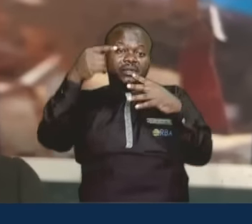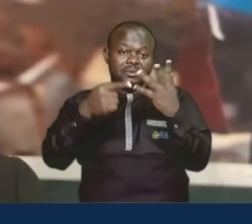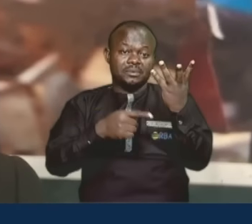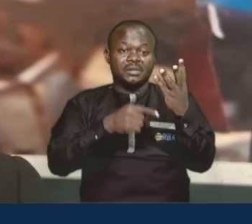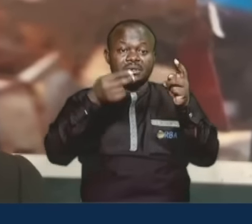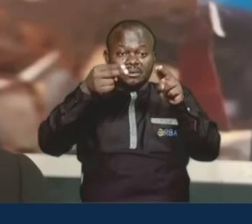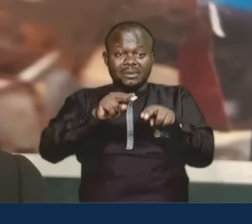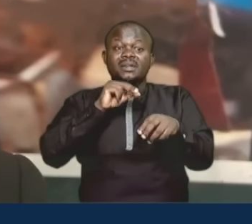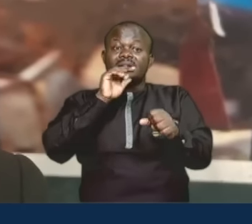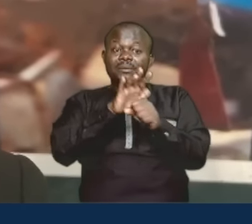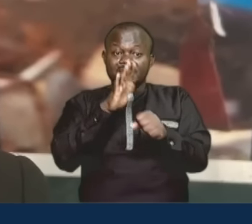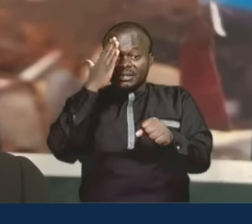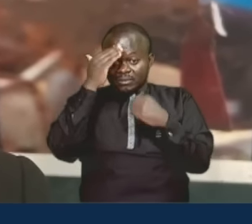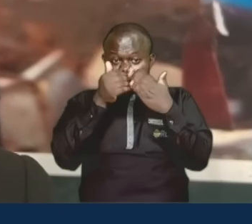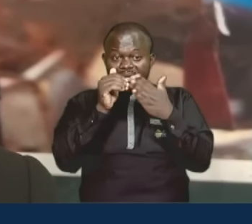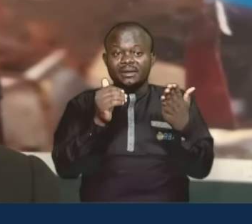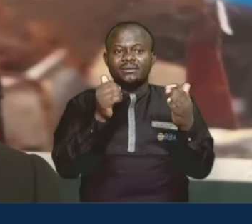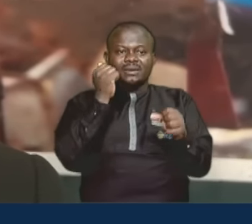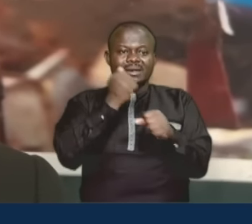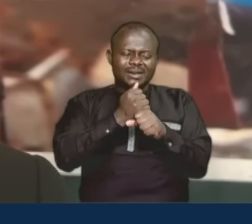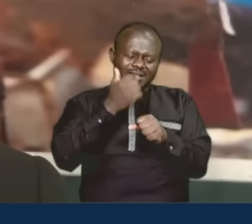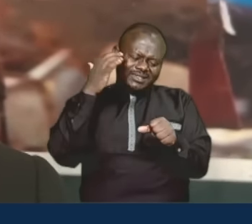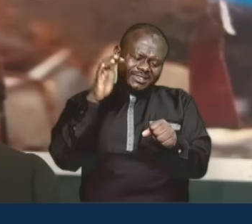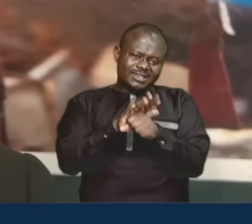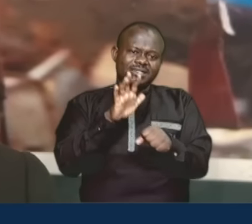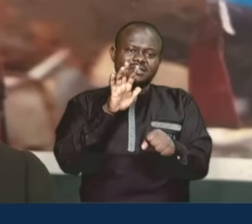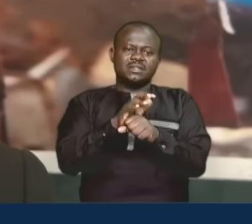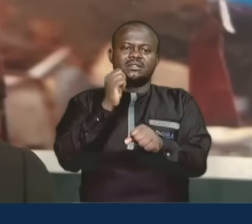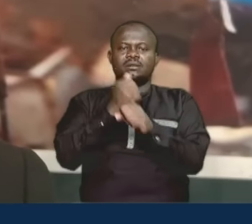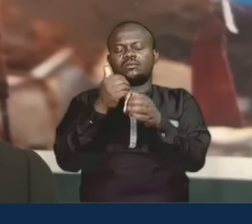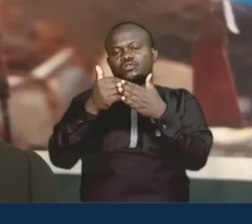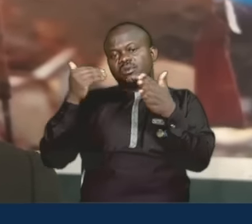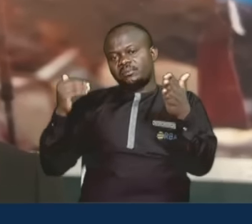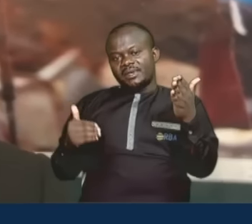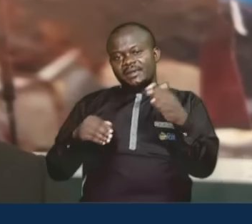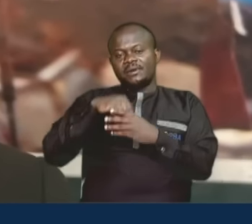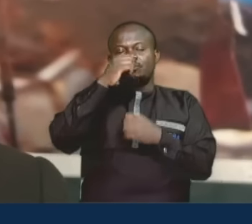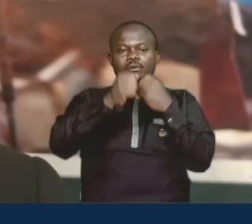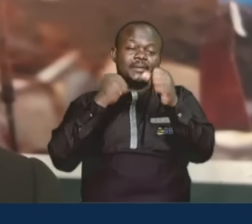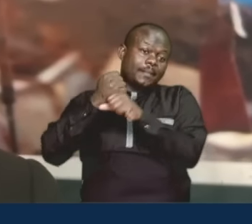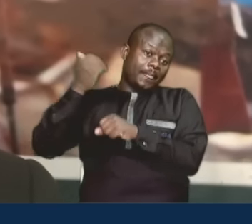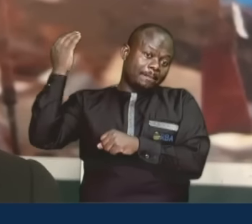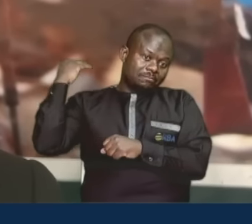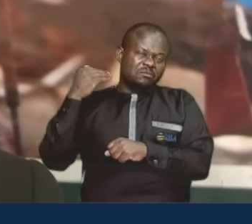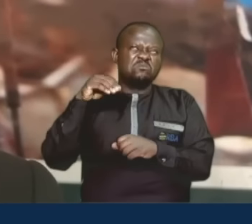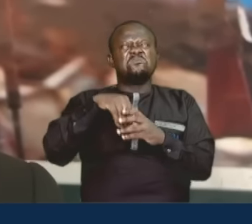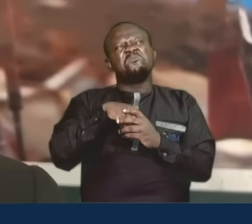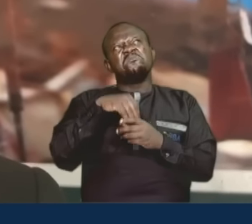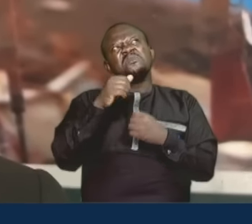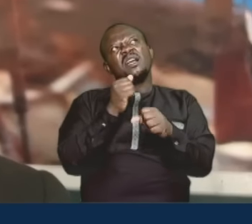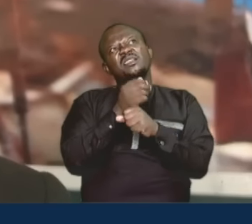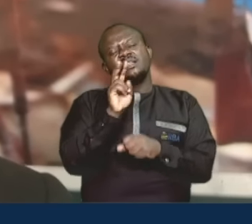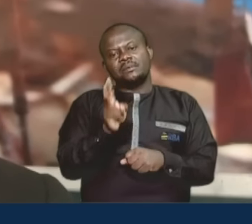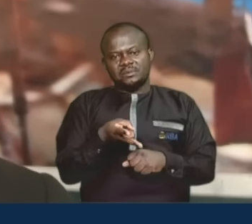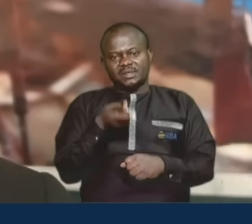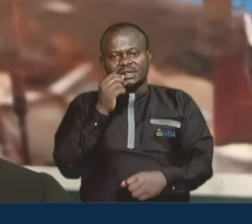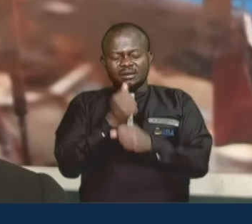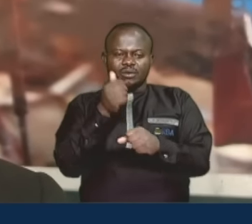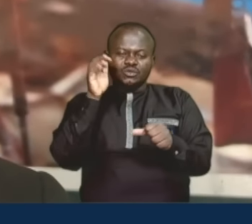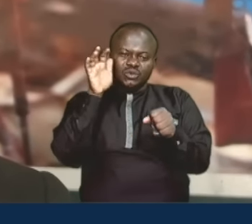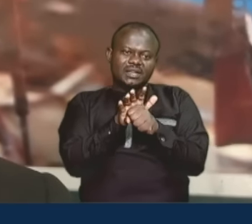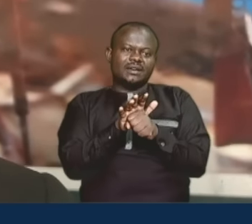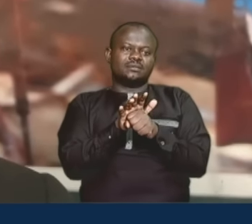si nyinshi, kubera ko hari akazi kenshi kakozwe mbere mu myaka ishize guhera muri 2000. Akazi kenshi